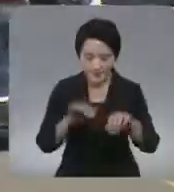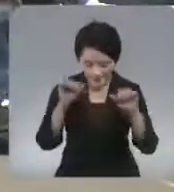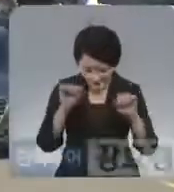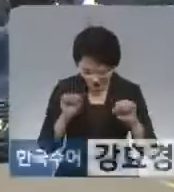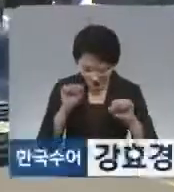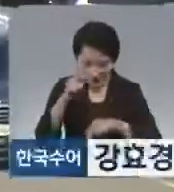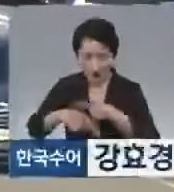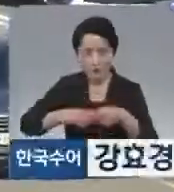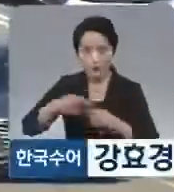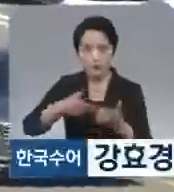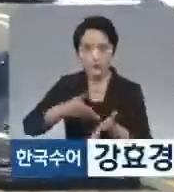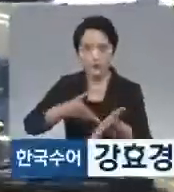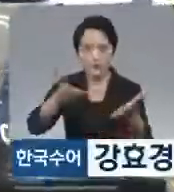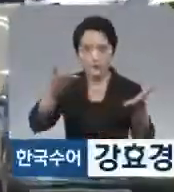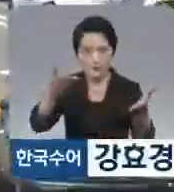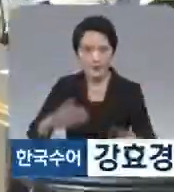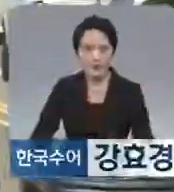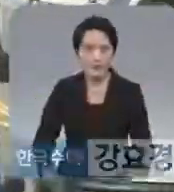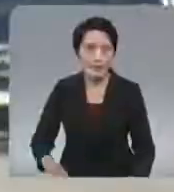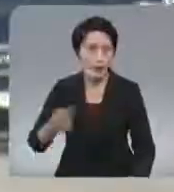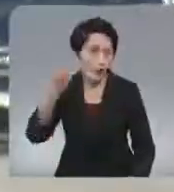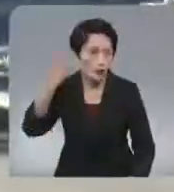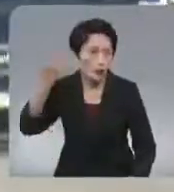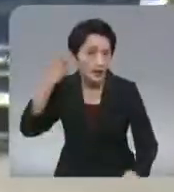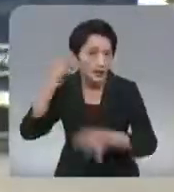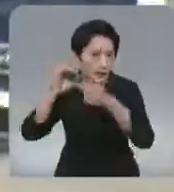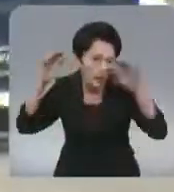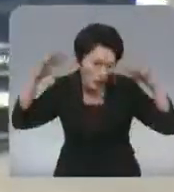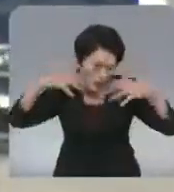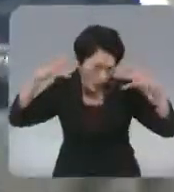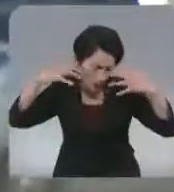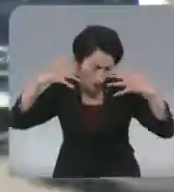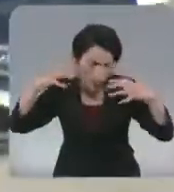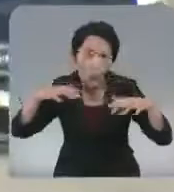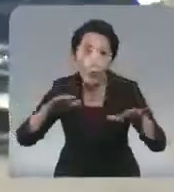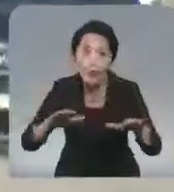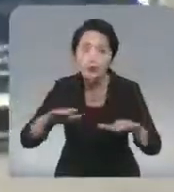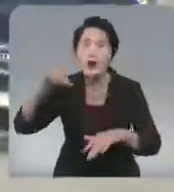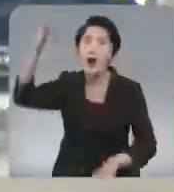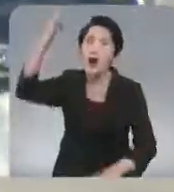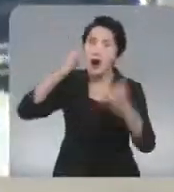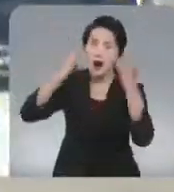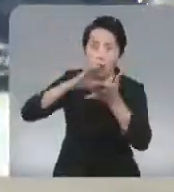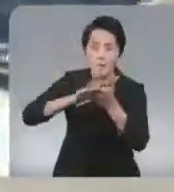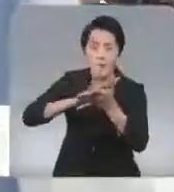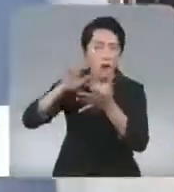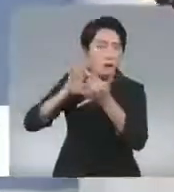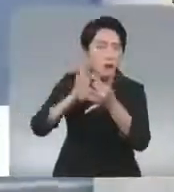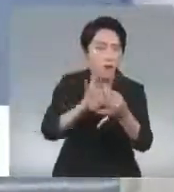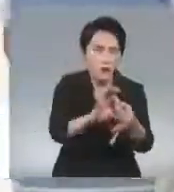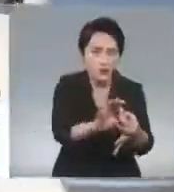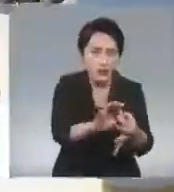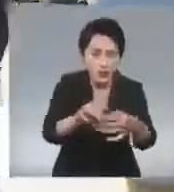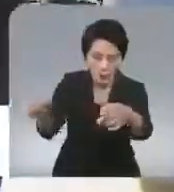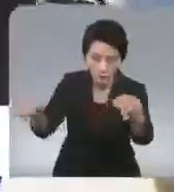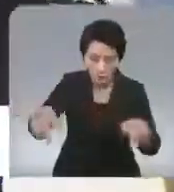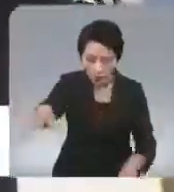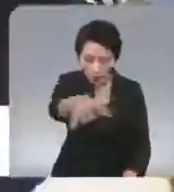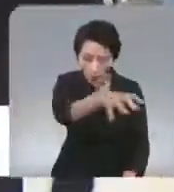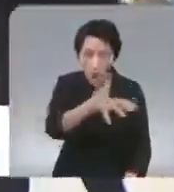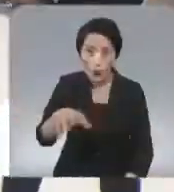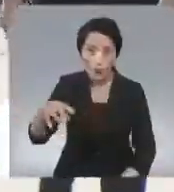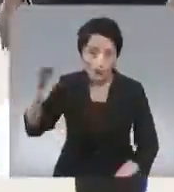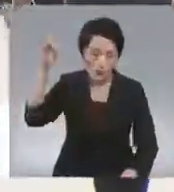сильная жара охватившая всю территорию республики корея накануне я минувших выходных продолжается четвертый день